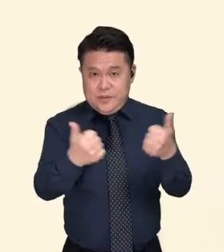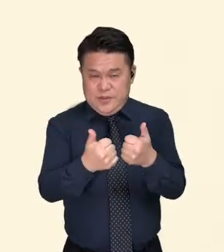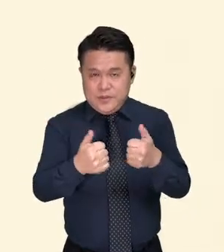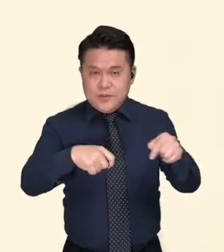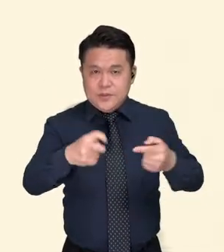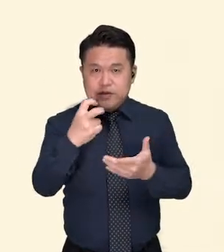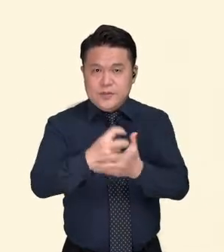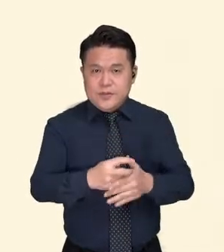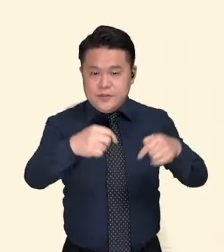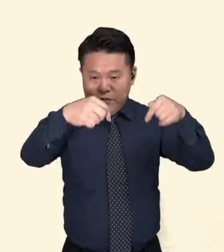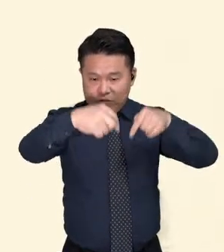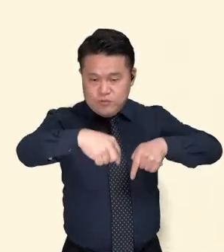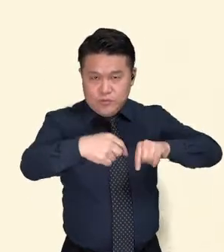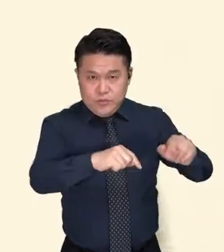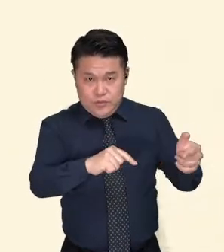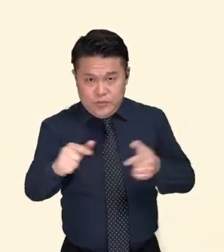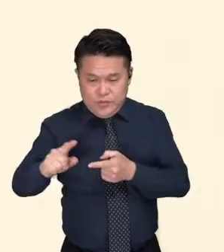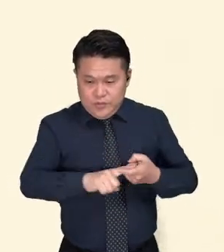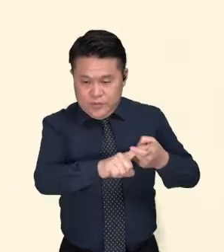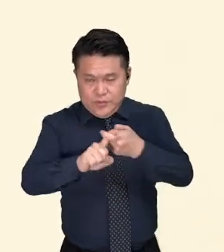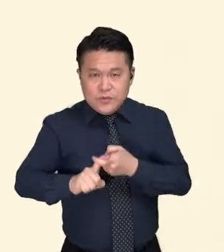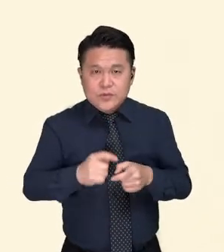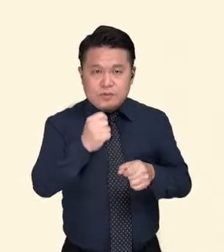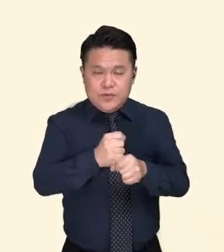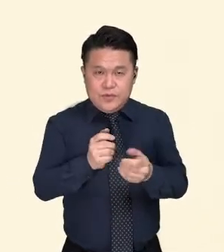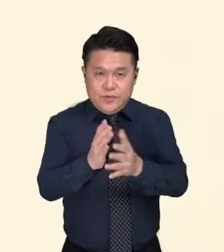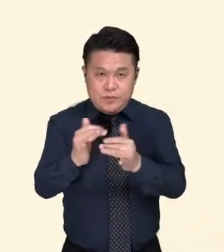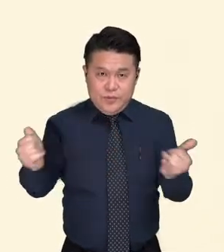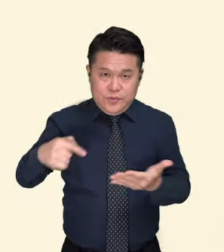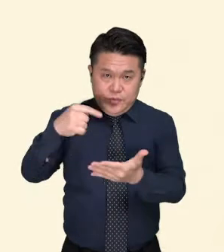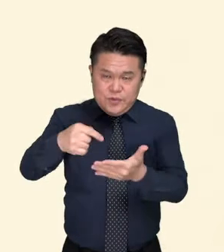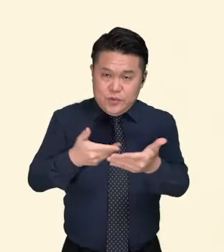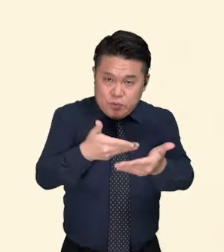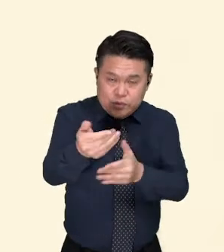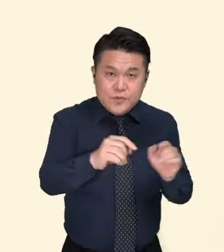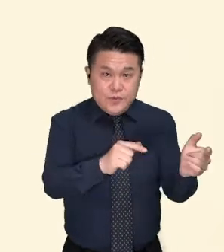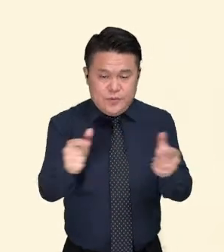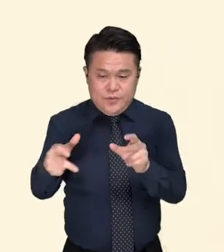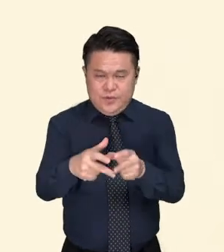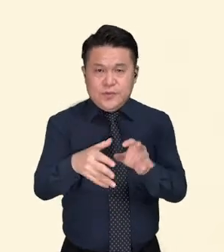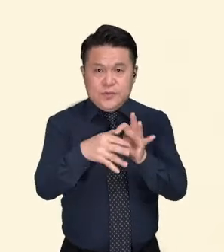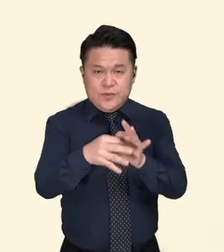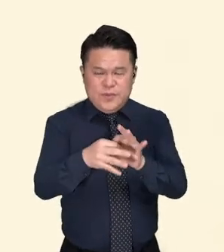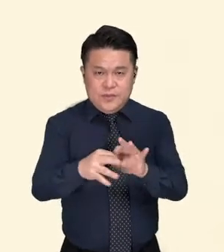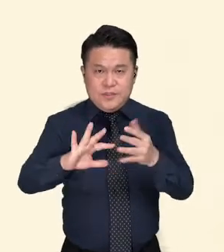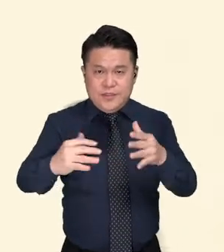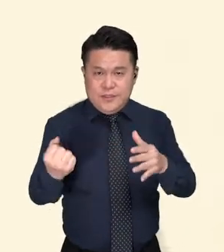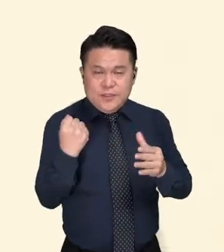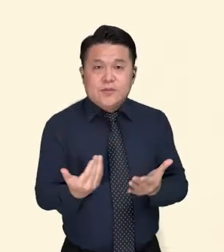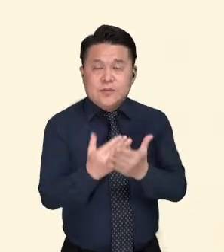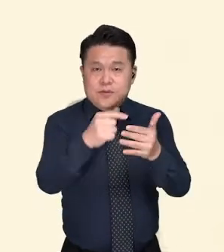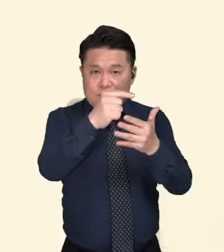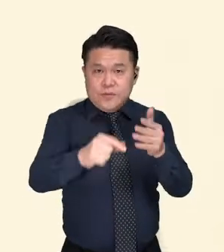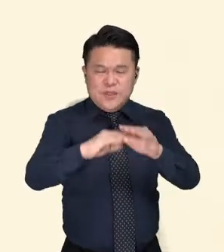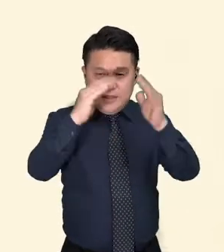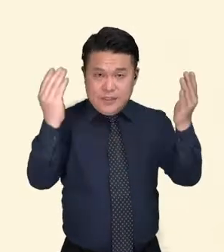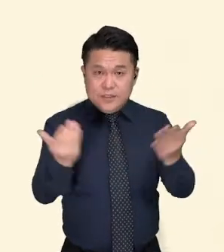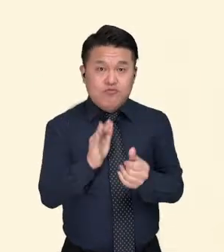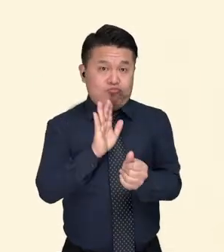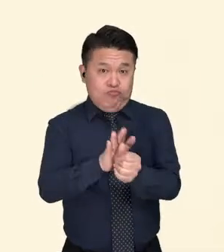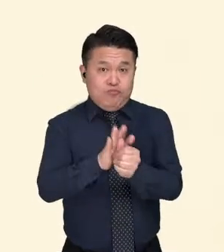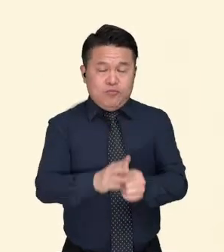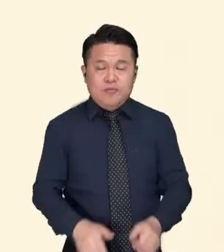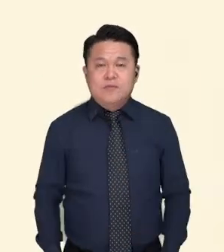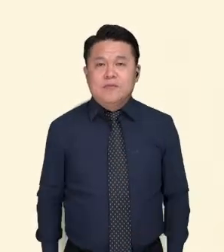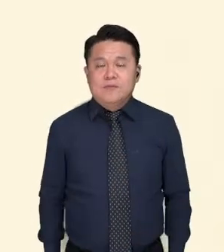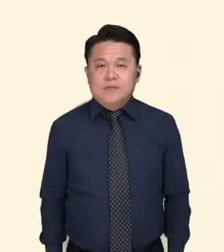국제회의, 정책 컨설팅, 네트워크 구축 및 전문가 인적 교류 등 장애 분야 글로벌 역량 강화 프로그램 사업을